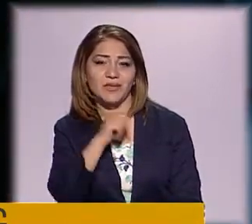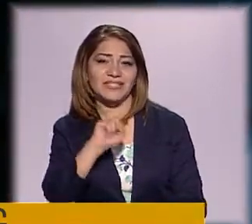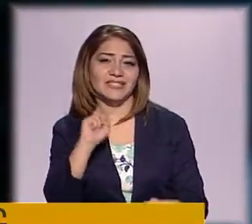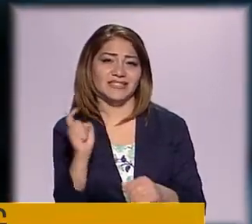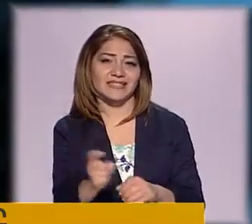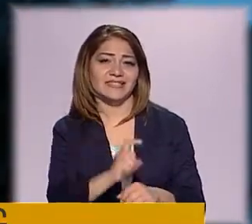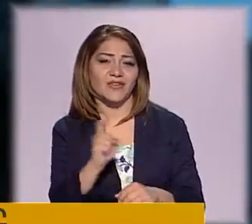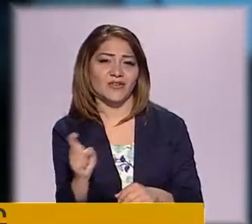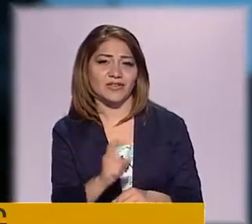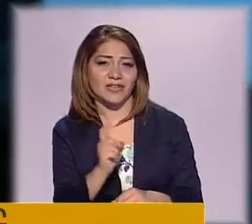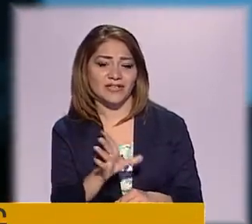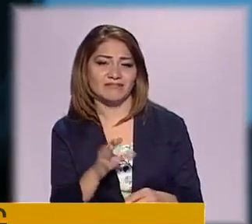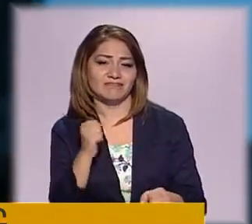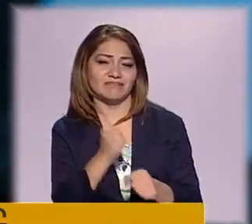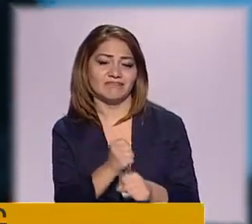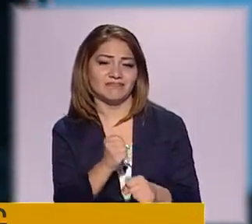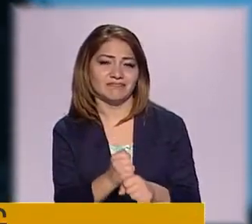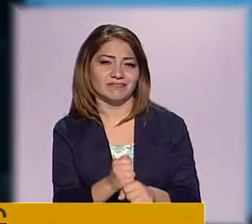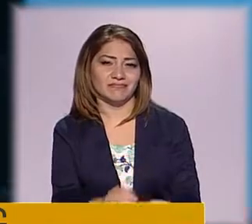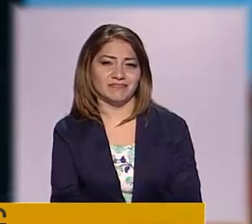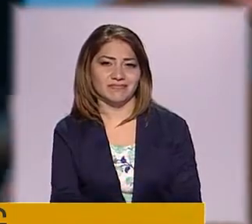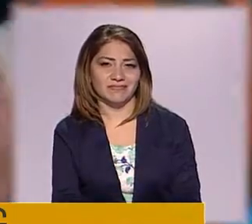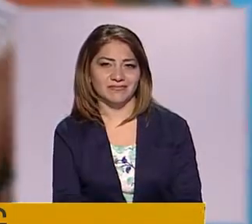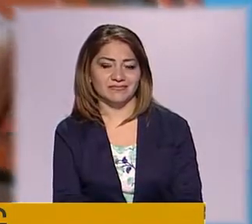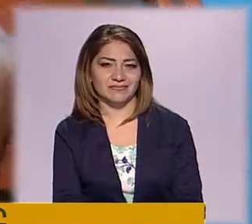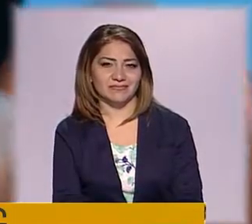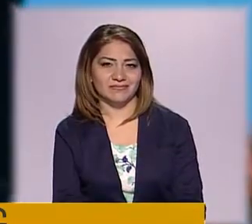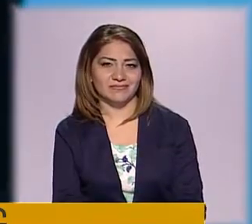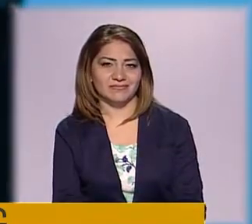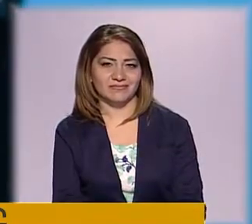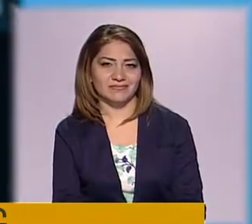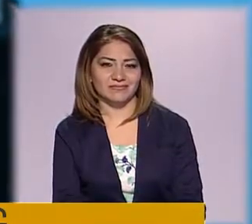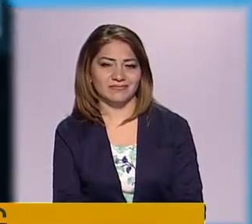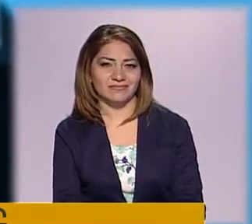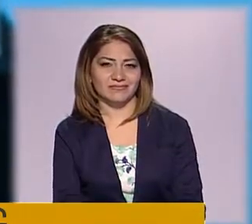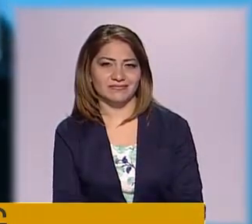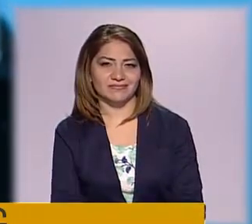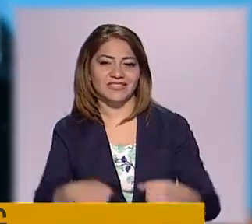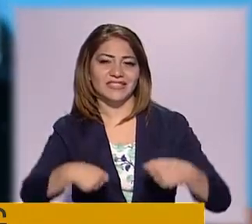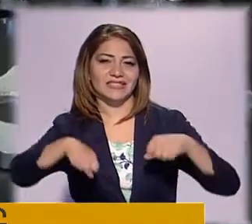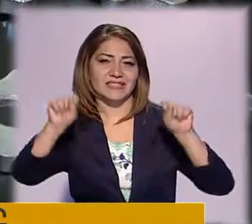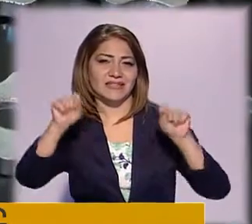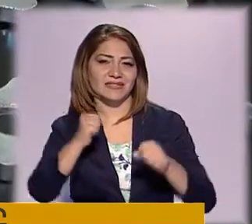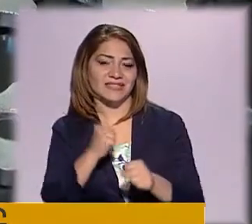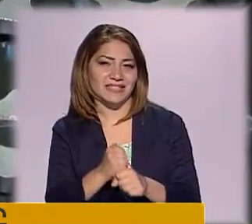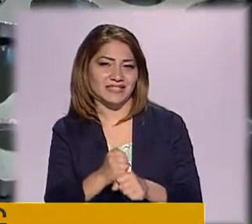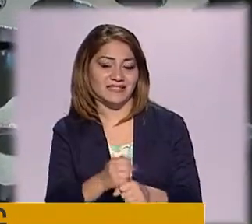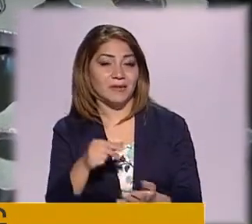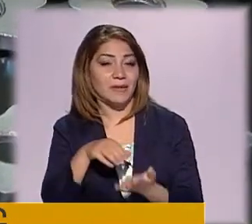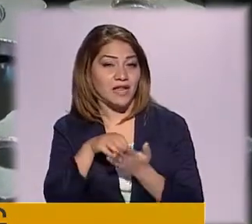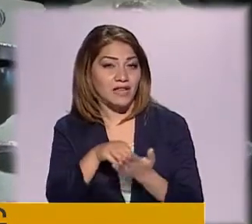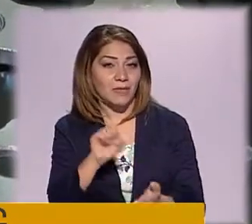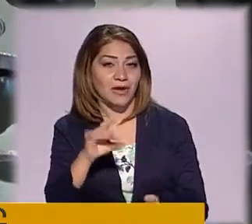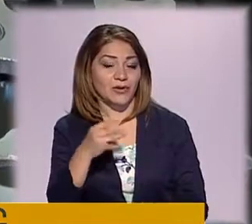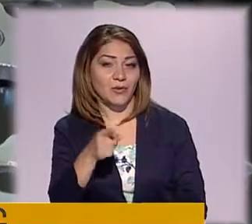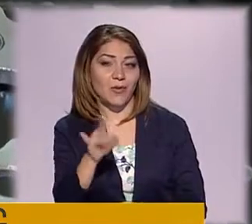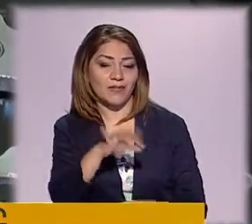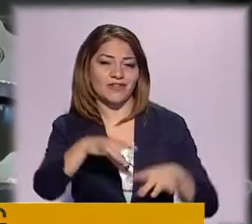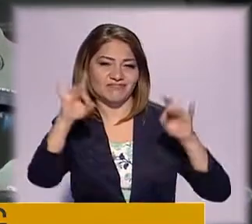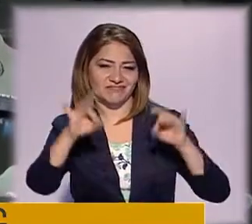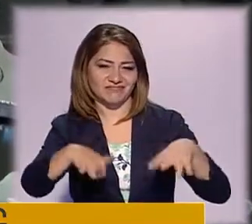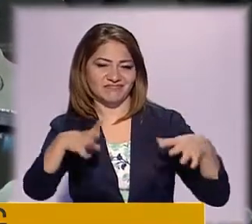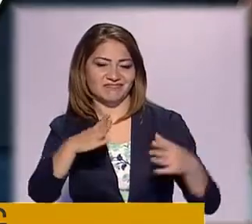ծողի հետ, ծողի կողքերով ստանալ հետևյալ ծանրաձողը։ Հիմնադրամն Արթուրի համար նոր